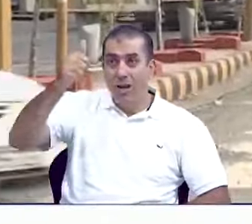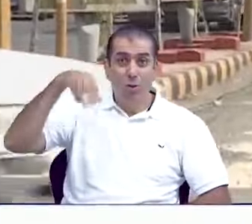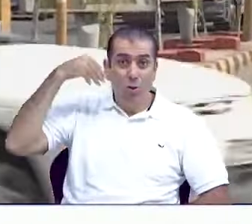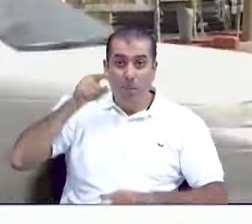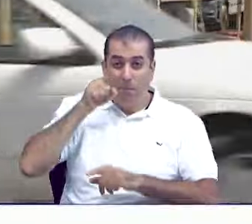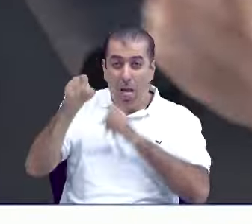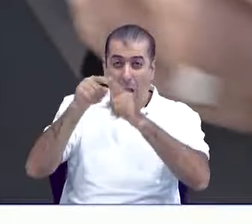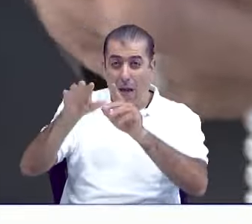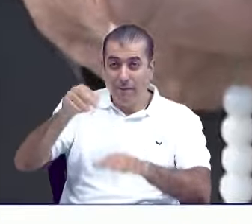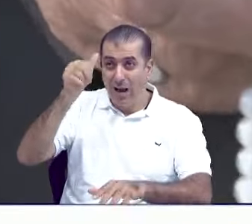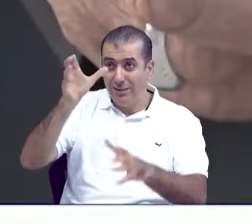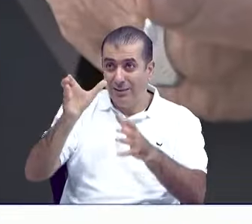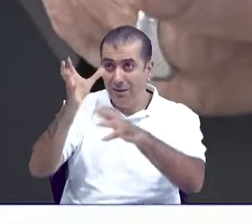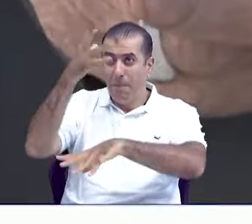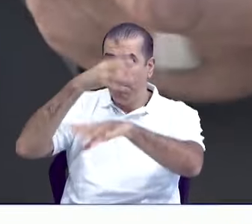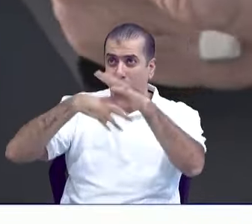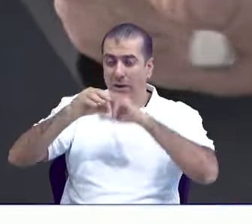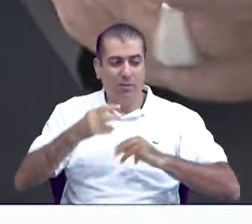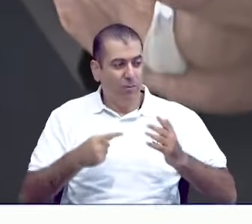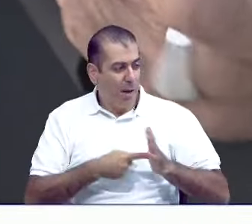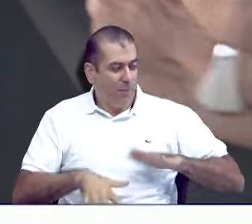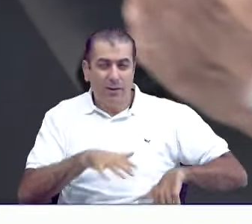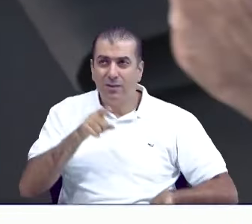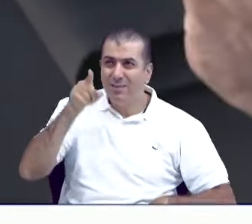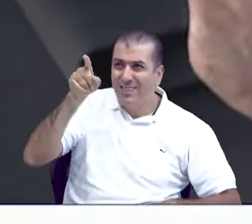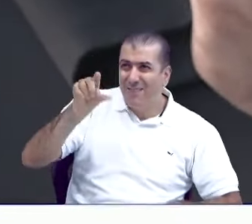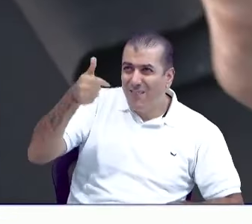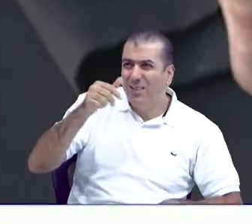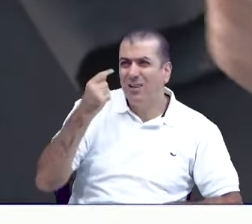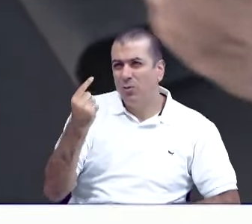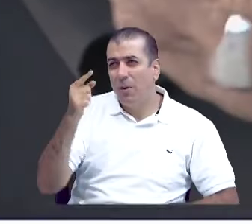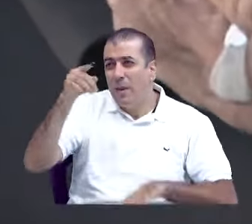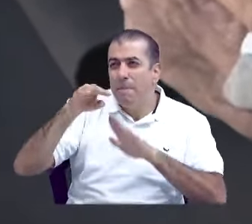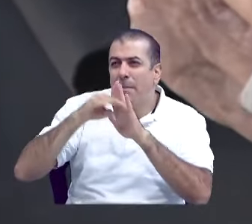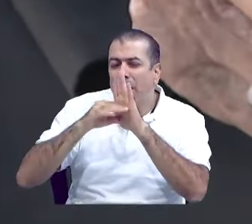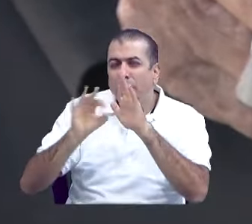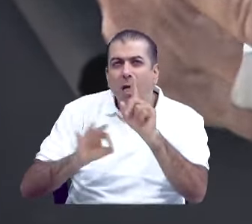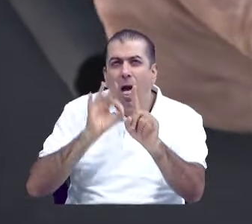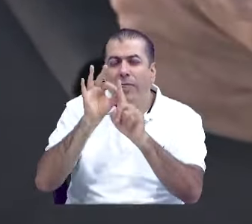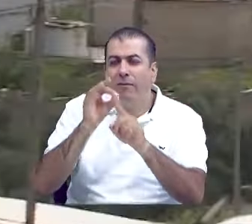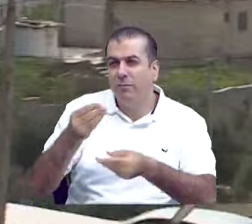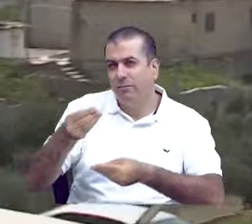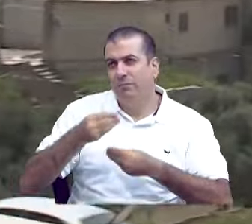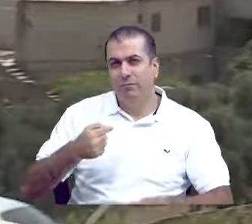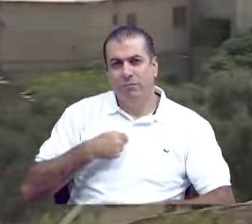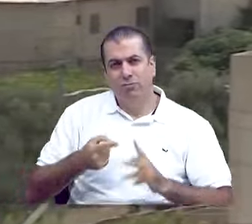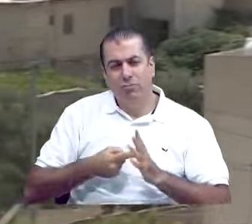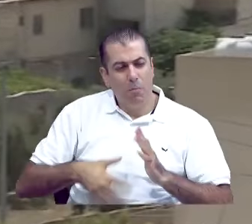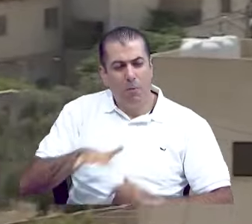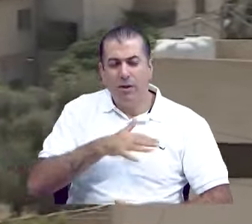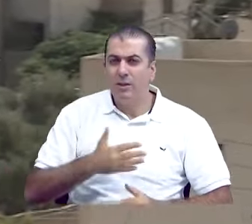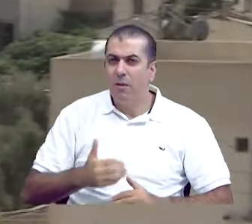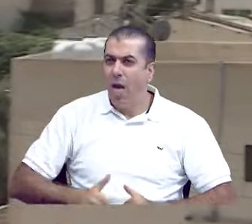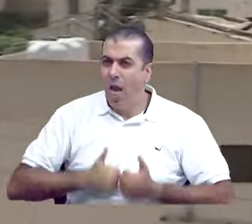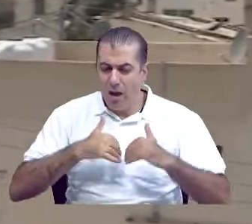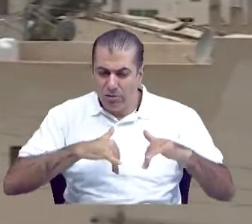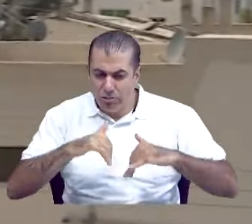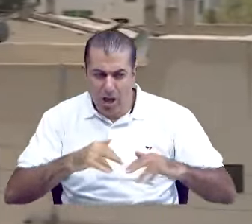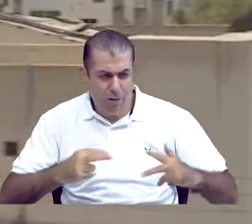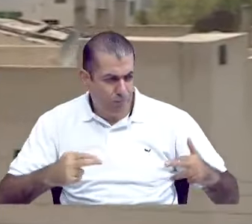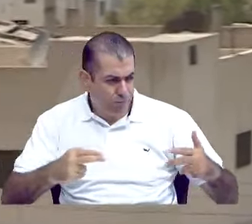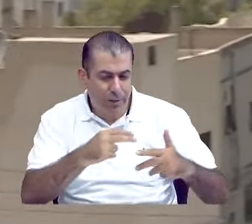الانتخابات ان يكون لديهم برامج عمل تلبي طموحاتهم لا سما تحسين البنى التحتيه